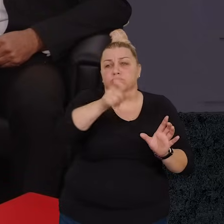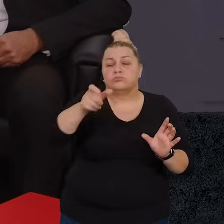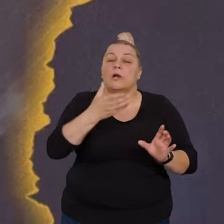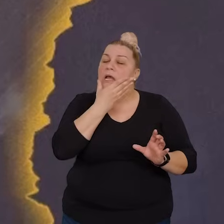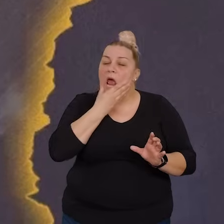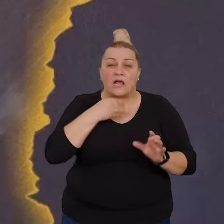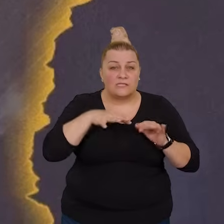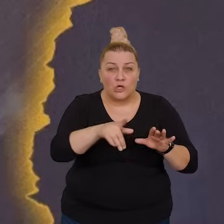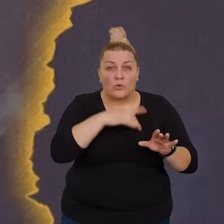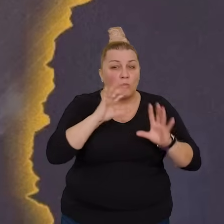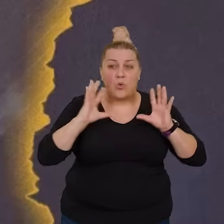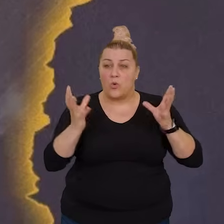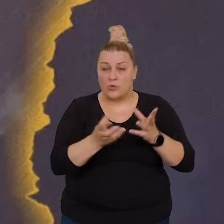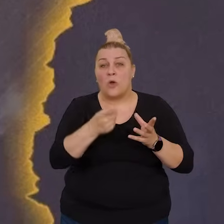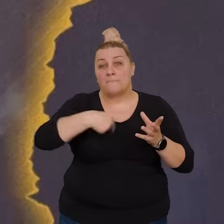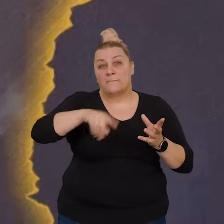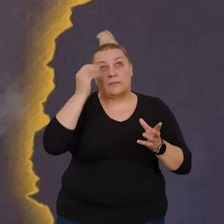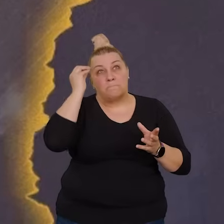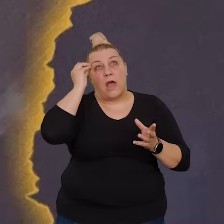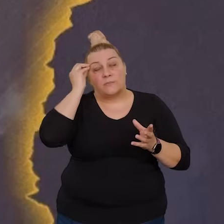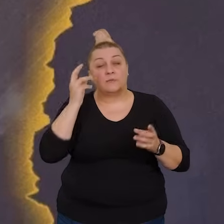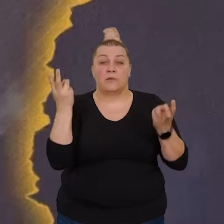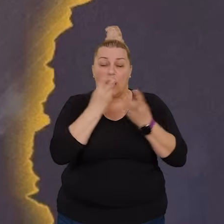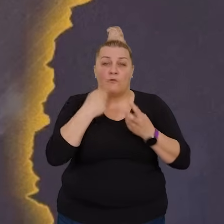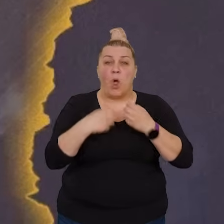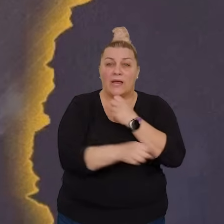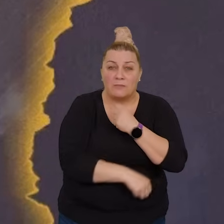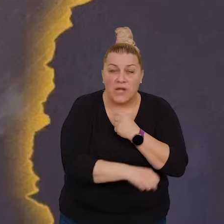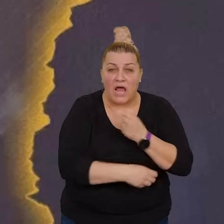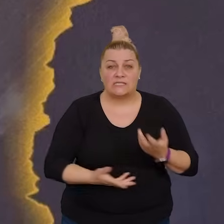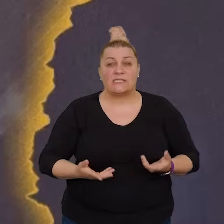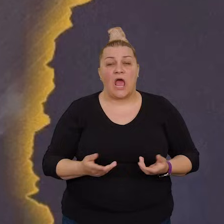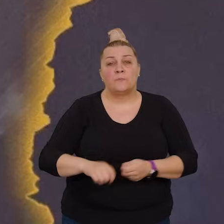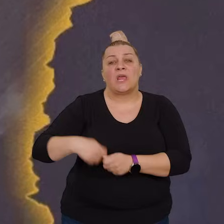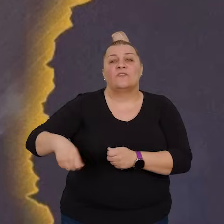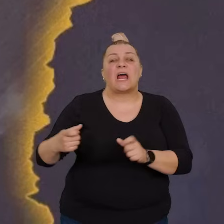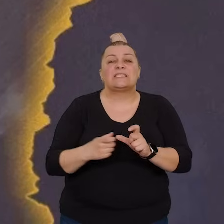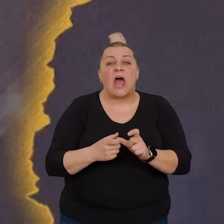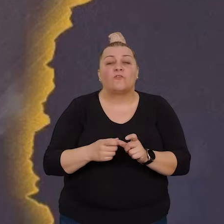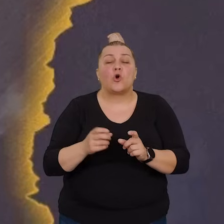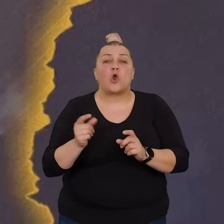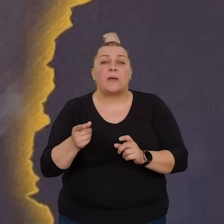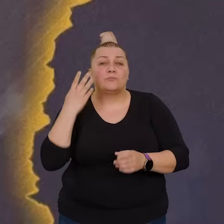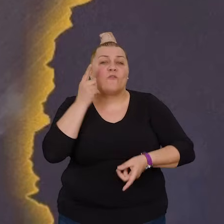krasnih ljudi. Evo, toga se sjećam, sjećam se svoje naravno gimnazije, sjećam se Frastanka Romca,